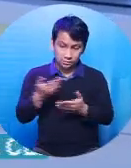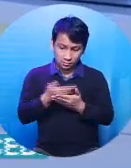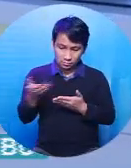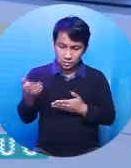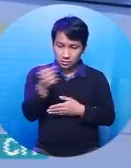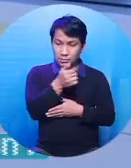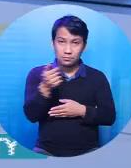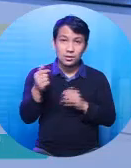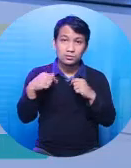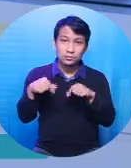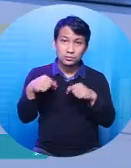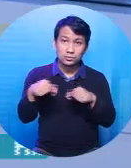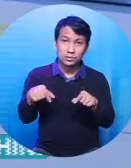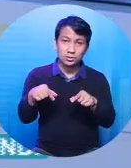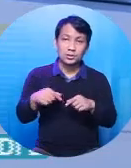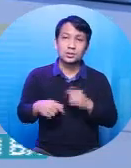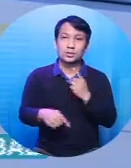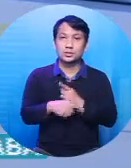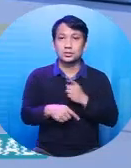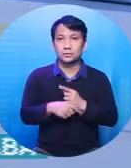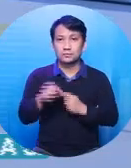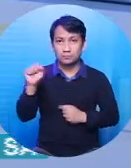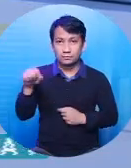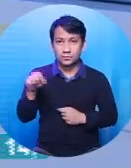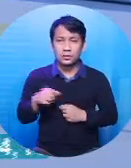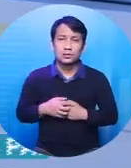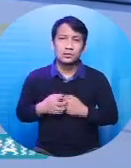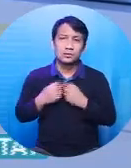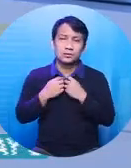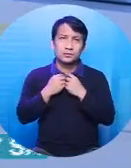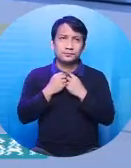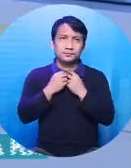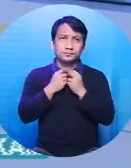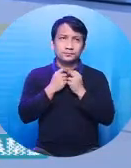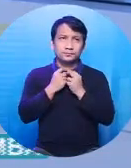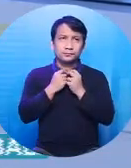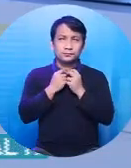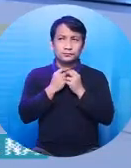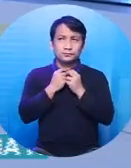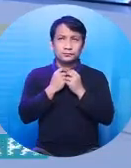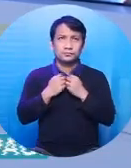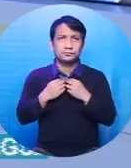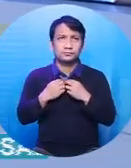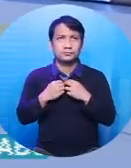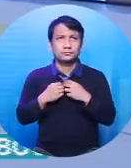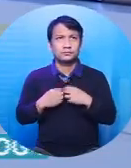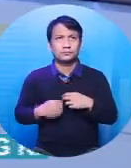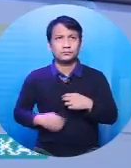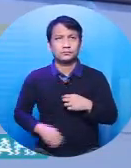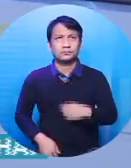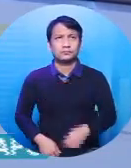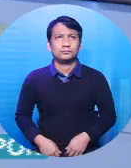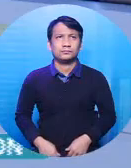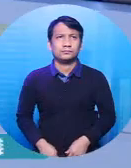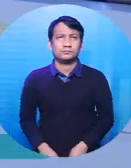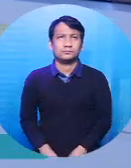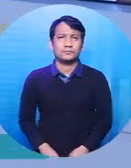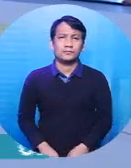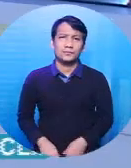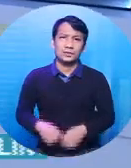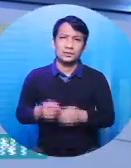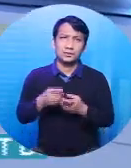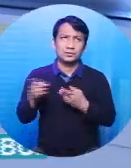groceries. Opo, sir. Ganun. At saka nagpapadeliver po ako ng mga food,